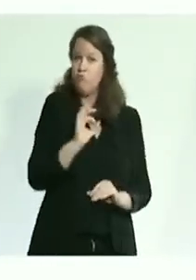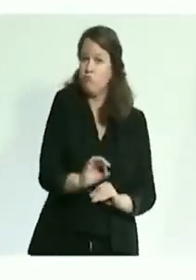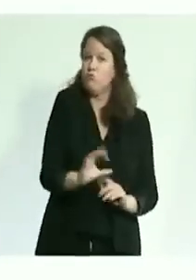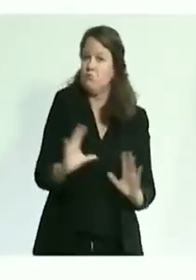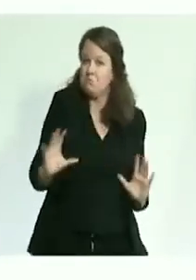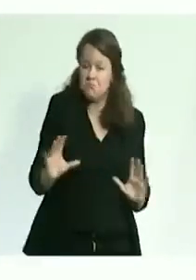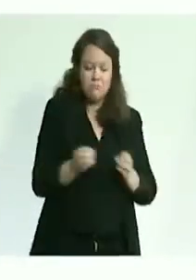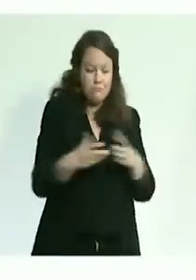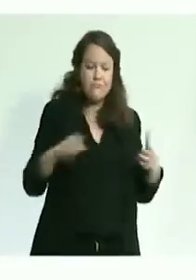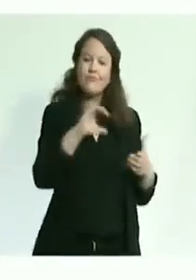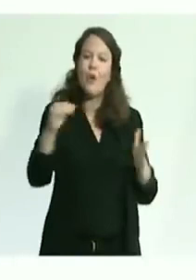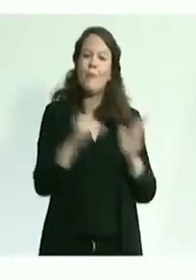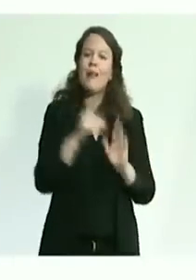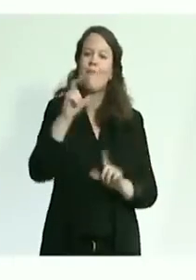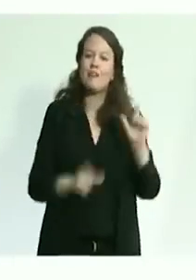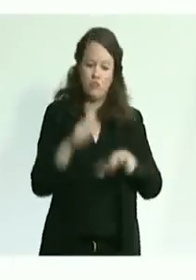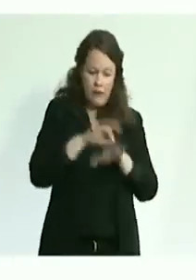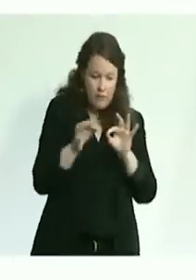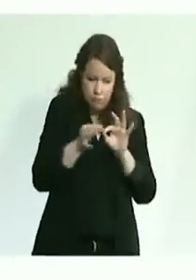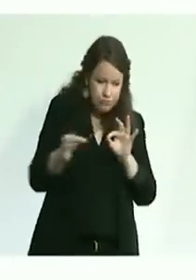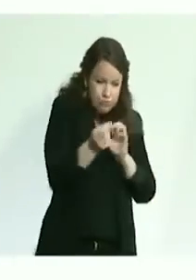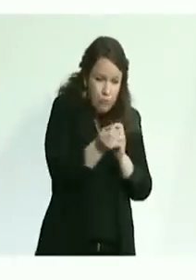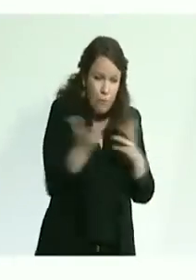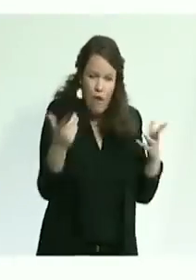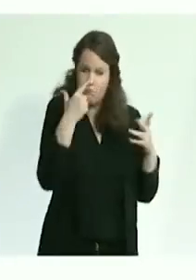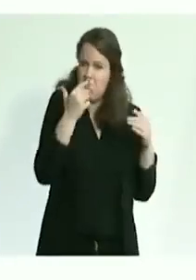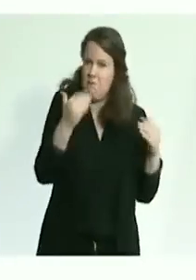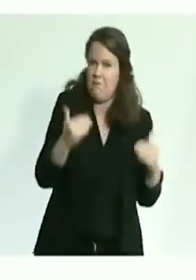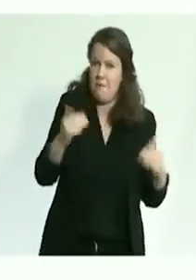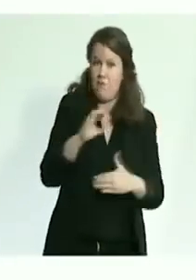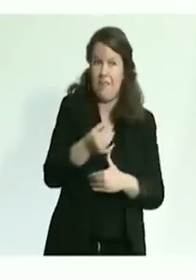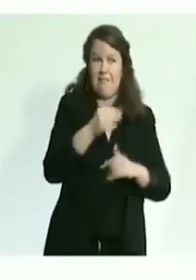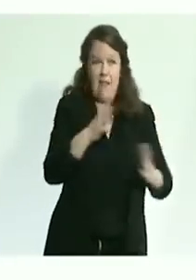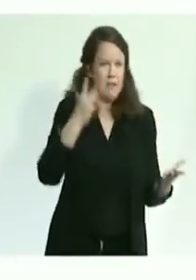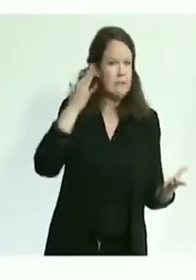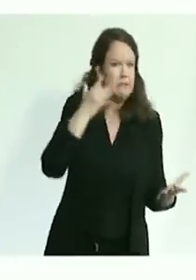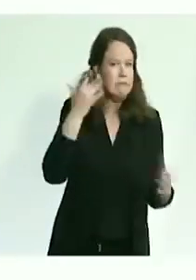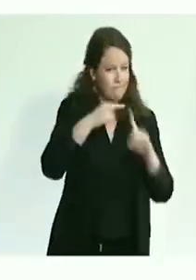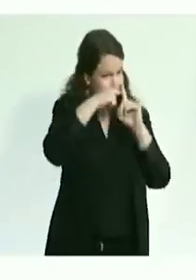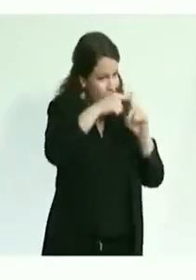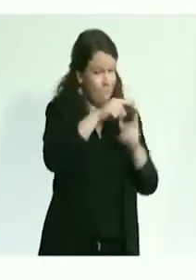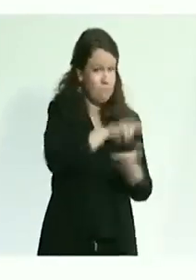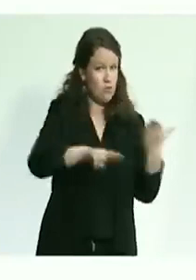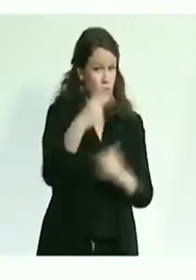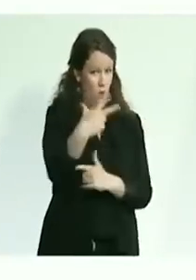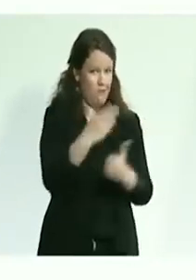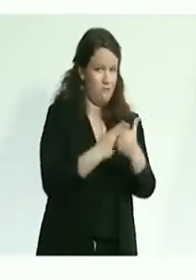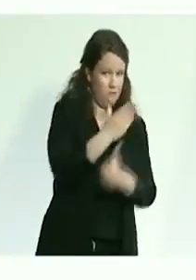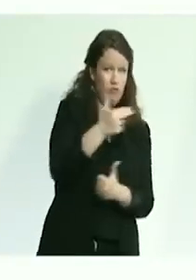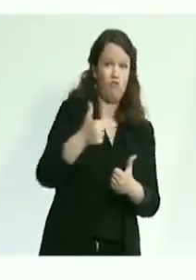taux d'incidence, nous sommes particulièrement préoccupés dans 3 régions, les Hauts-de-France, l'Île-de-France